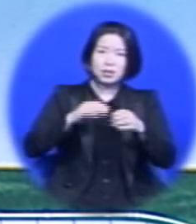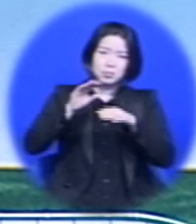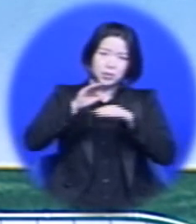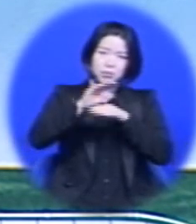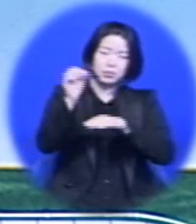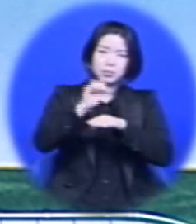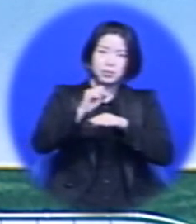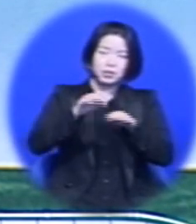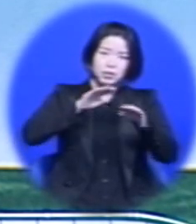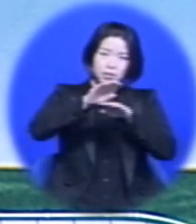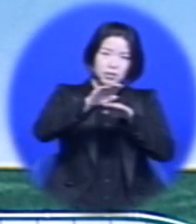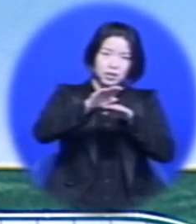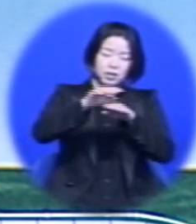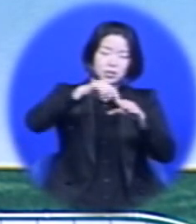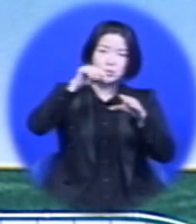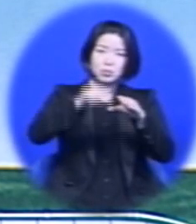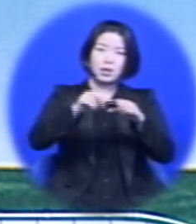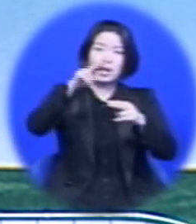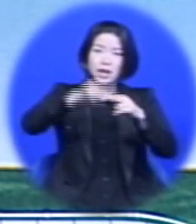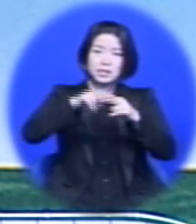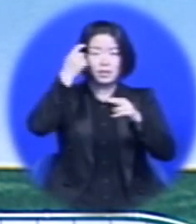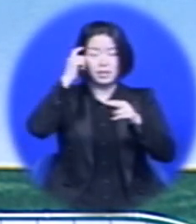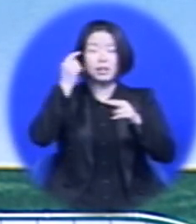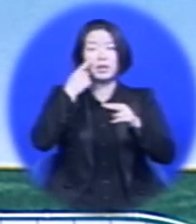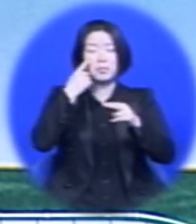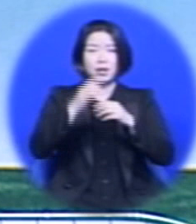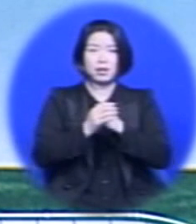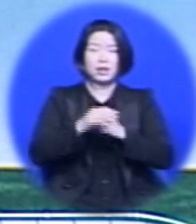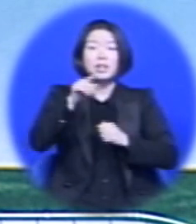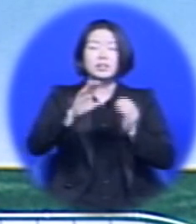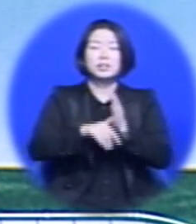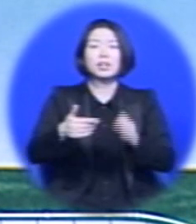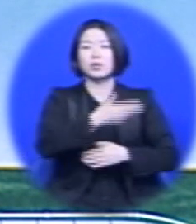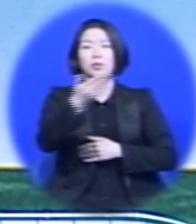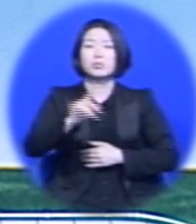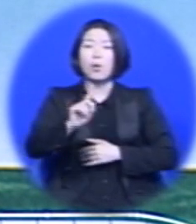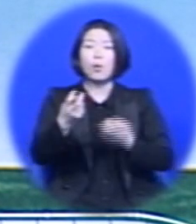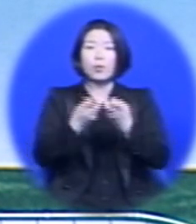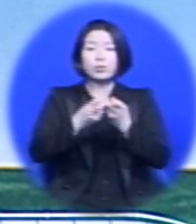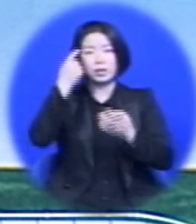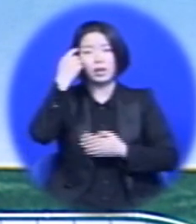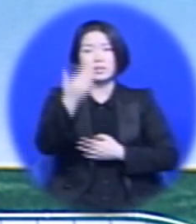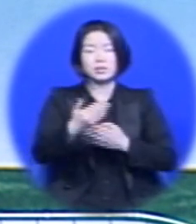차중에 앉아 있다고 생각해 보세요 그때 여러분들은 어떻게 하시겠습니까